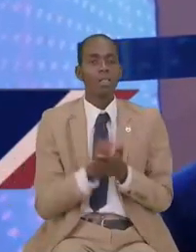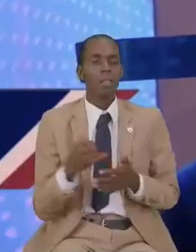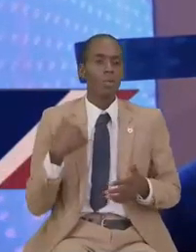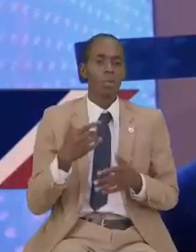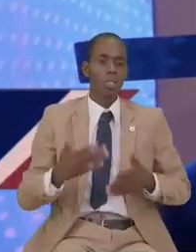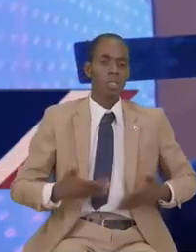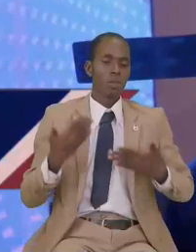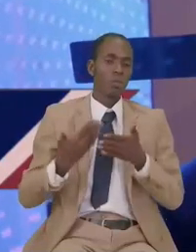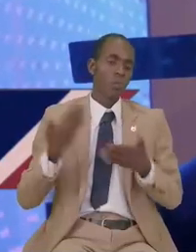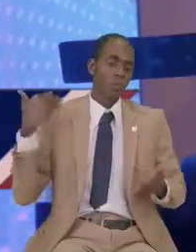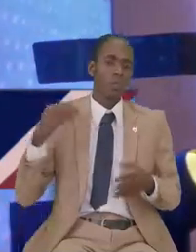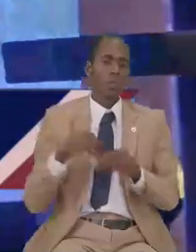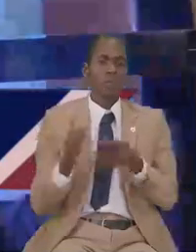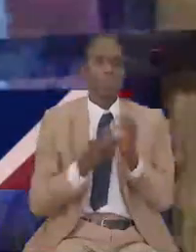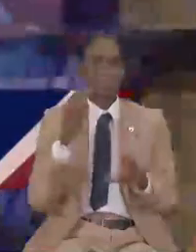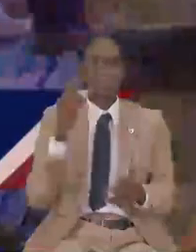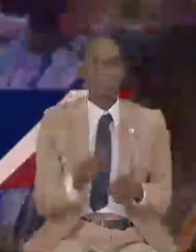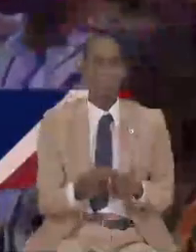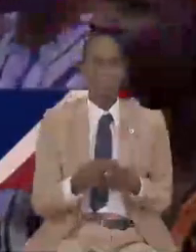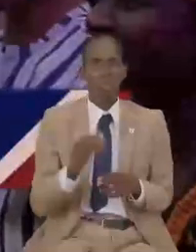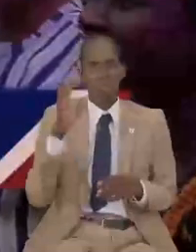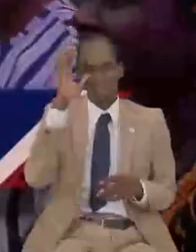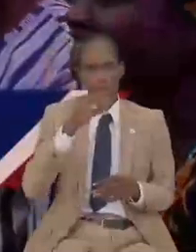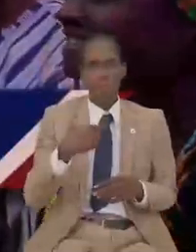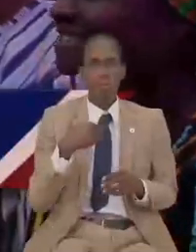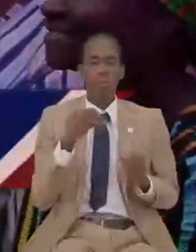nom de Jésus-Christ. Sonde-moi, ô Dieu,